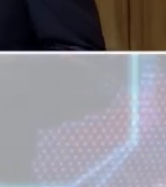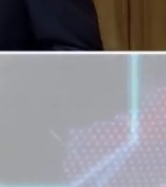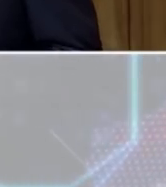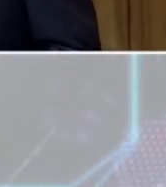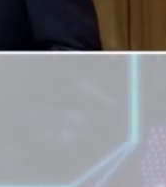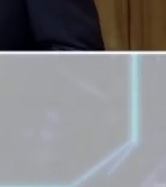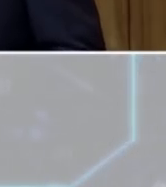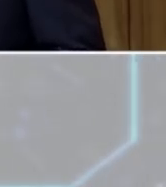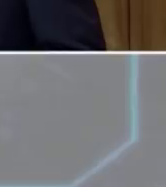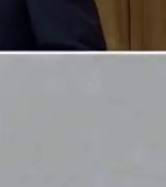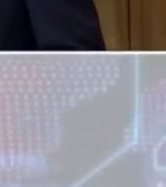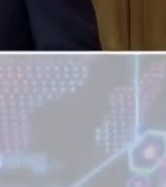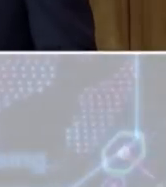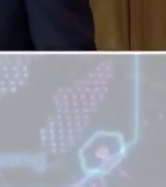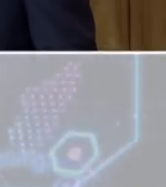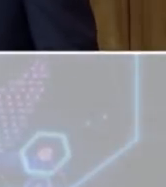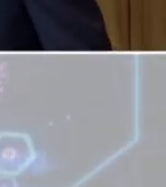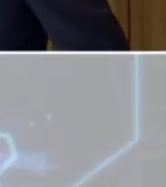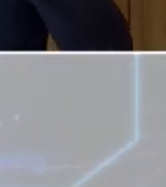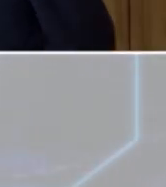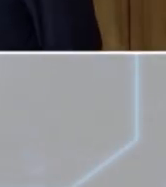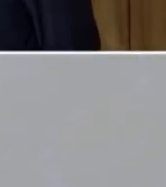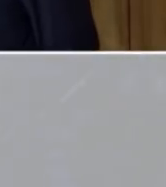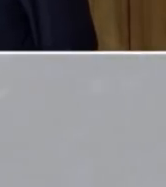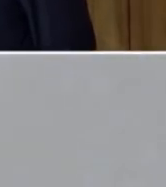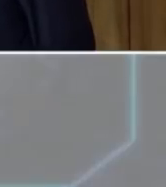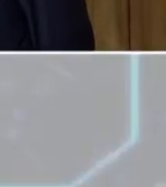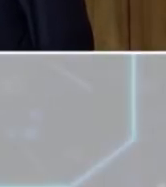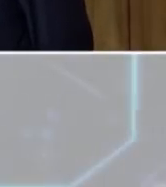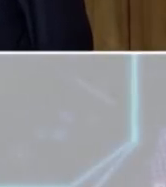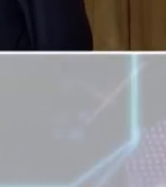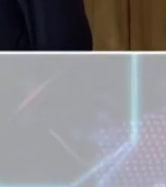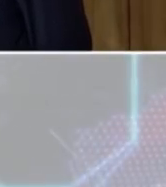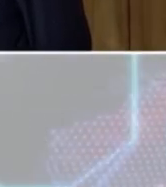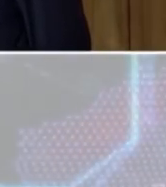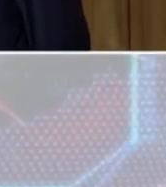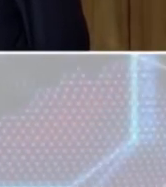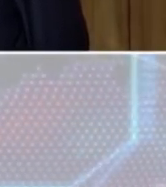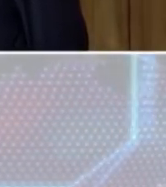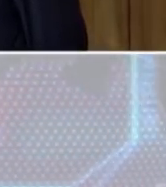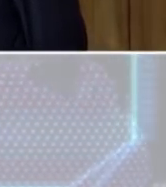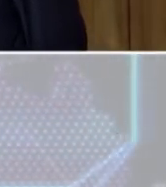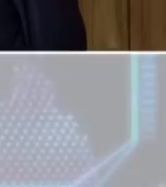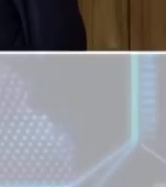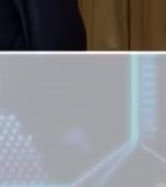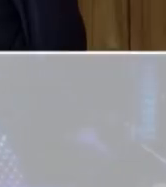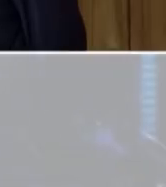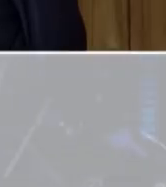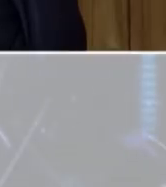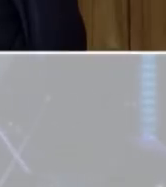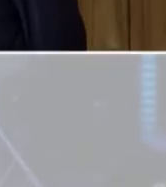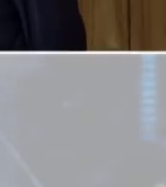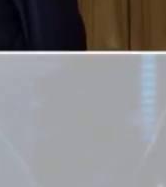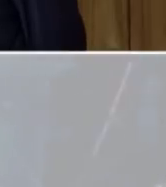ารพครับท่านรองนายกนี่ชื่อประยุทธ์จันทร์โอชาเหรอครับวันนี้ไม่ใช่ท่านจะต้องมาตอบไม่ใ